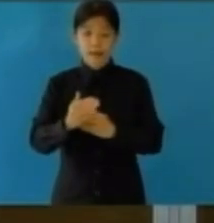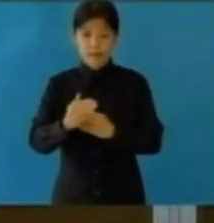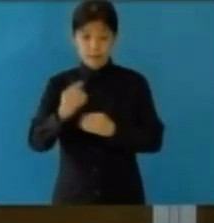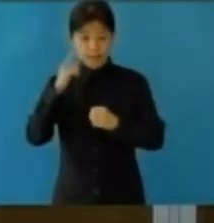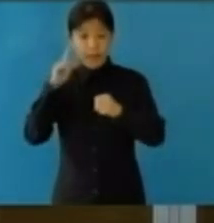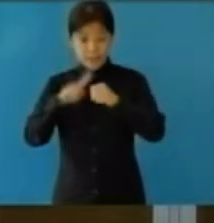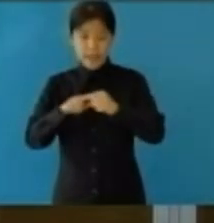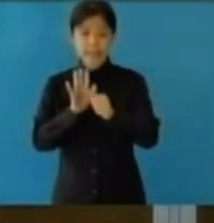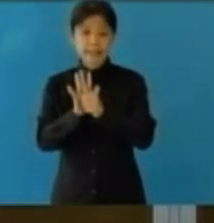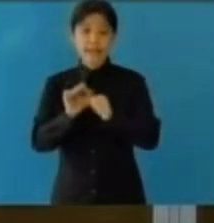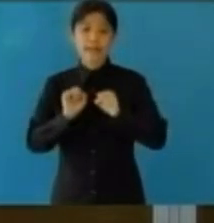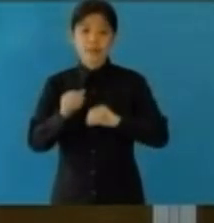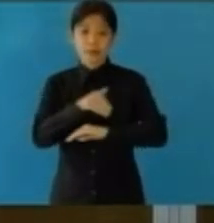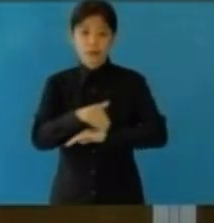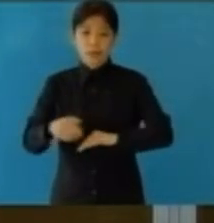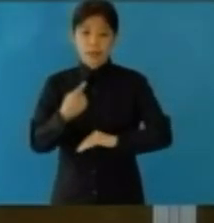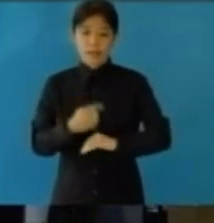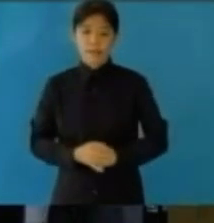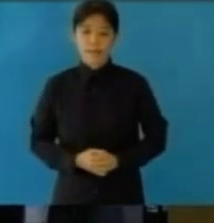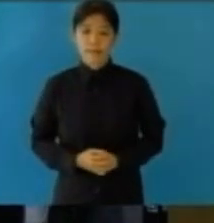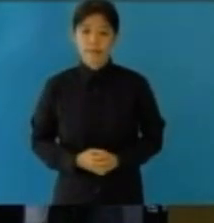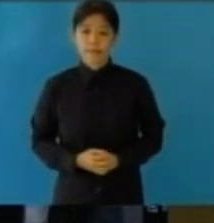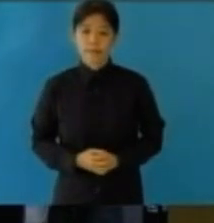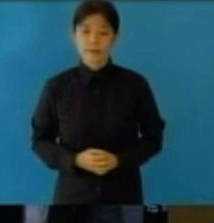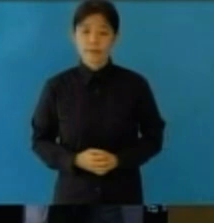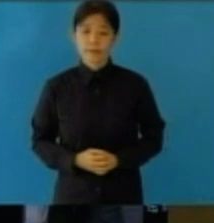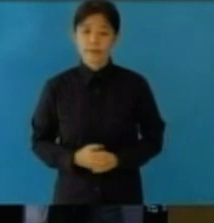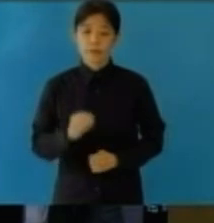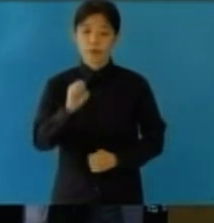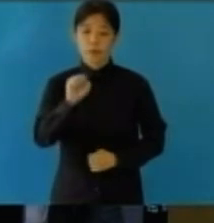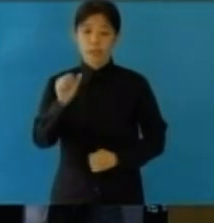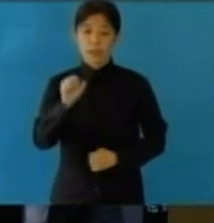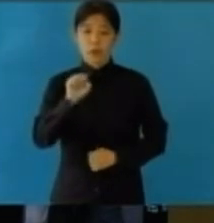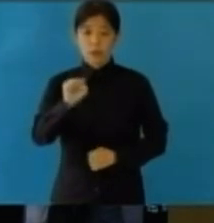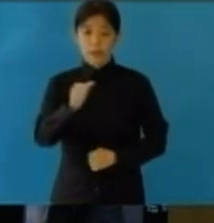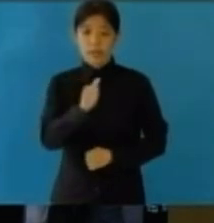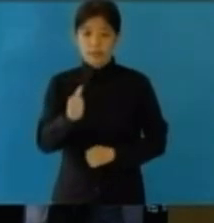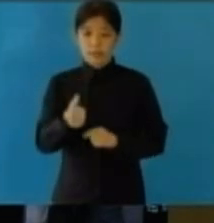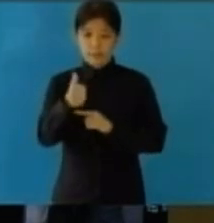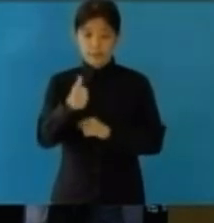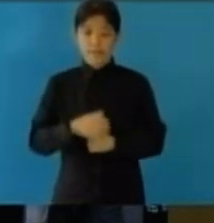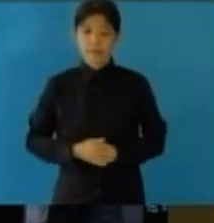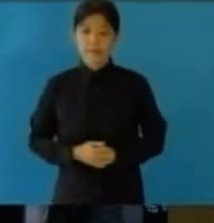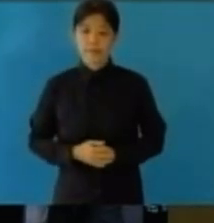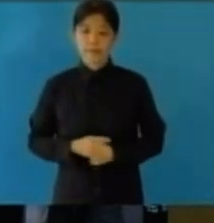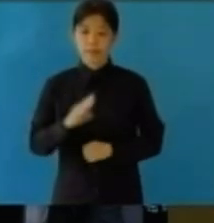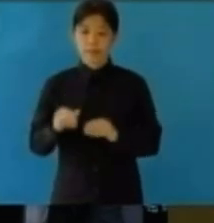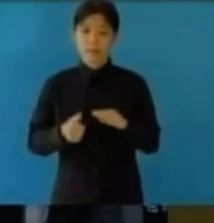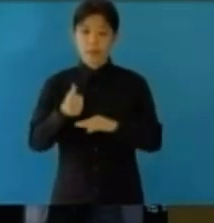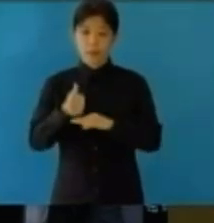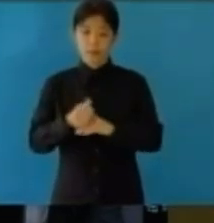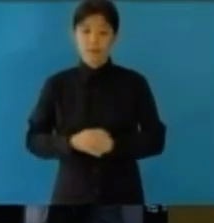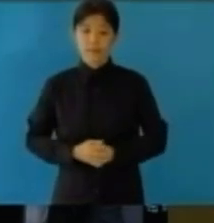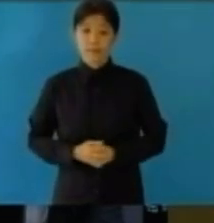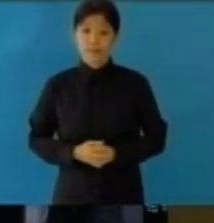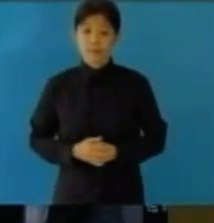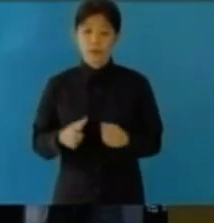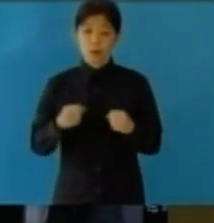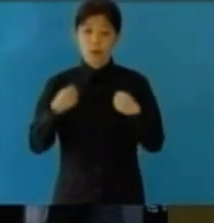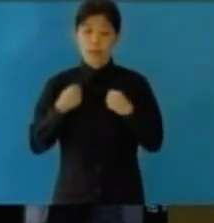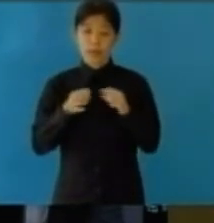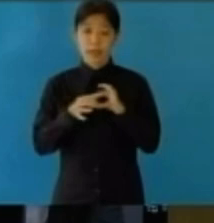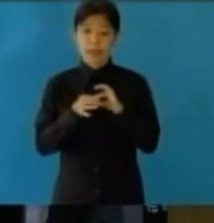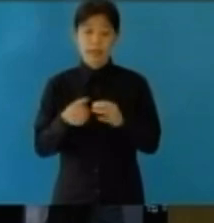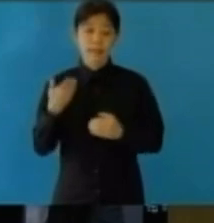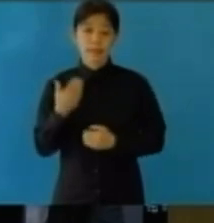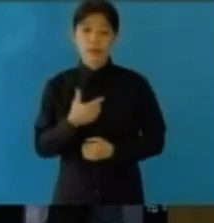支援をしてまいります。 長田康秀君。 議長、 自席からですね、国体関係について再質問をさ